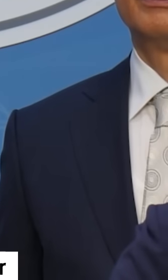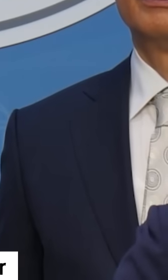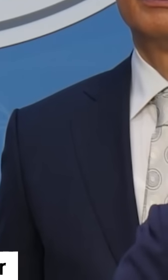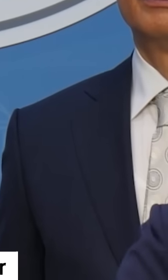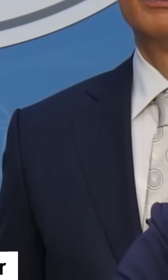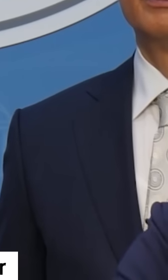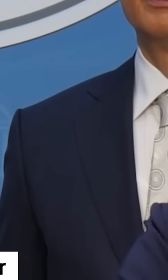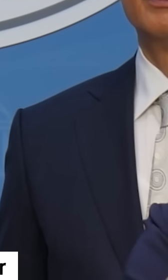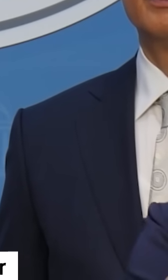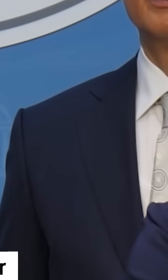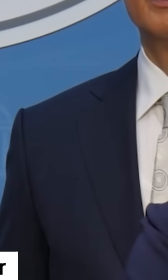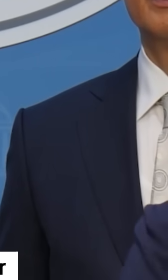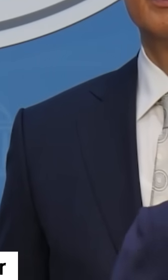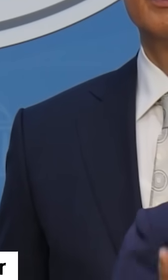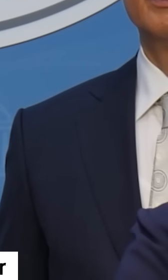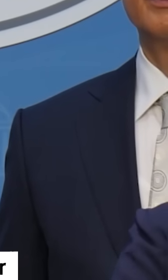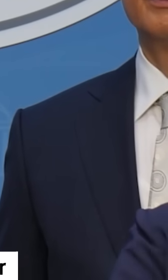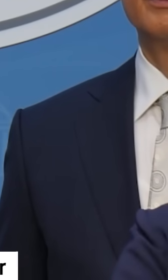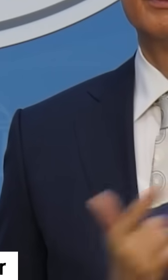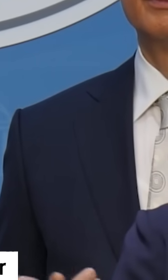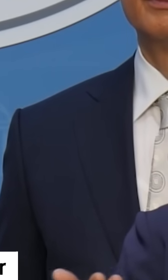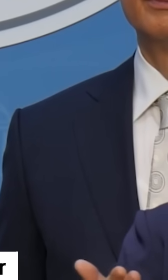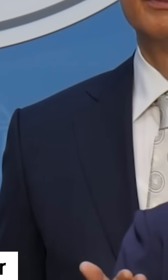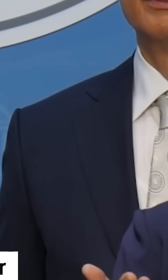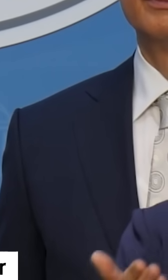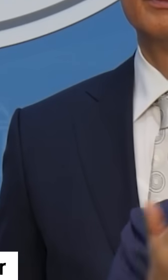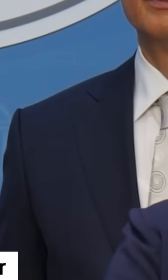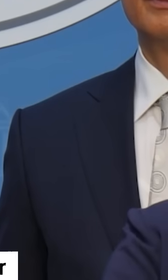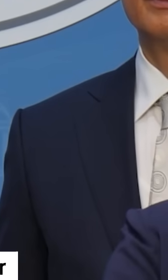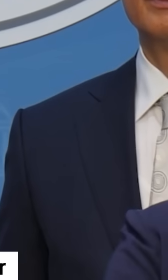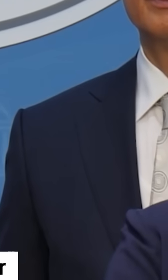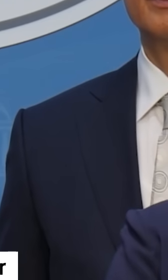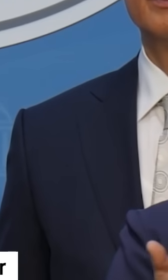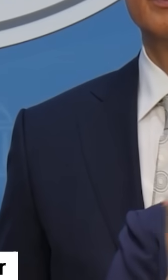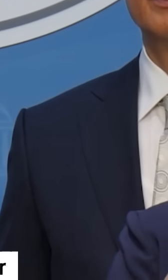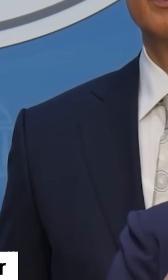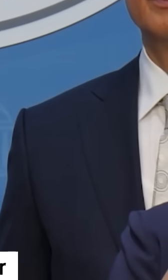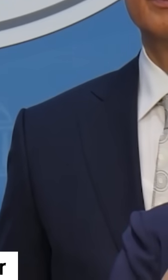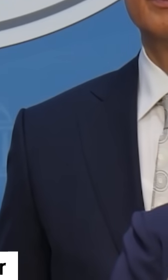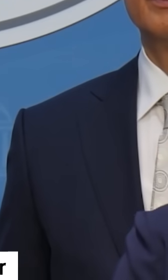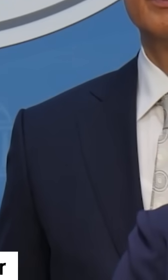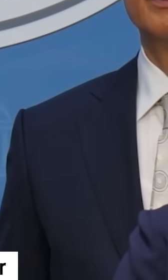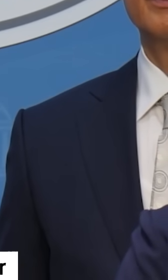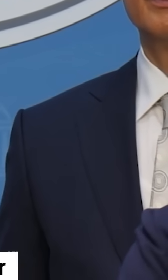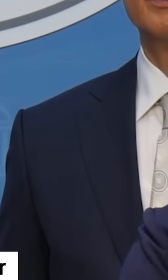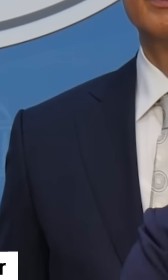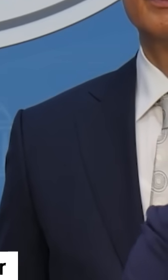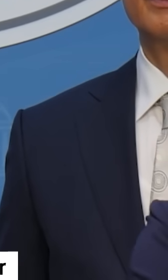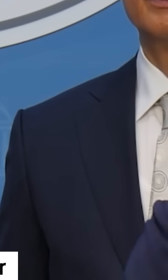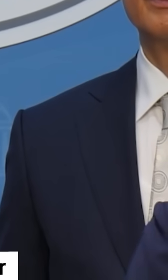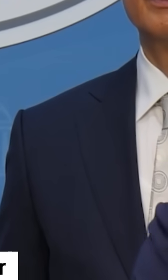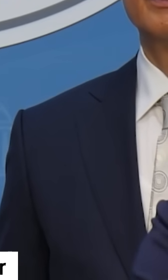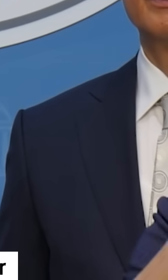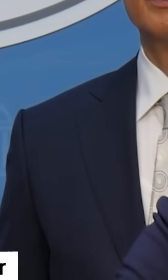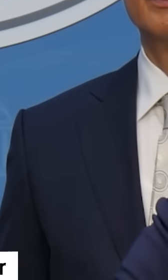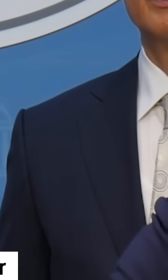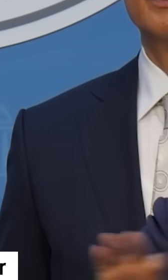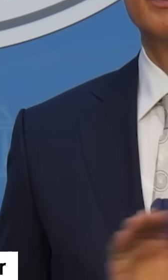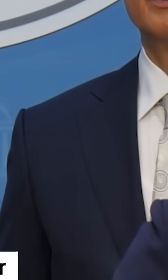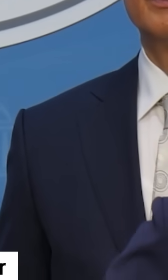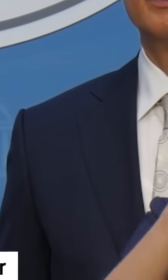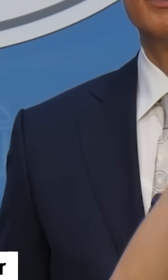제가 사겠습니다. 오늘 저녁이라도 우리 횟집에서 회식하면서 과연 후쿠시마 오염수 방류가